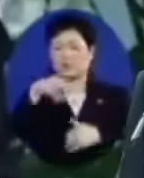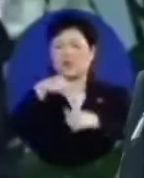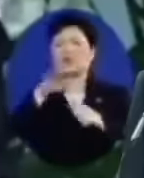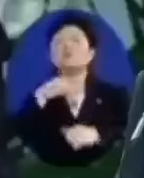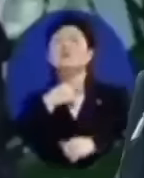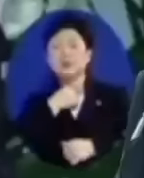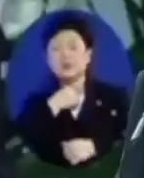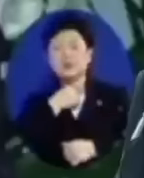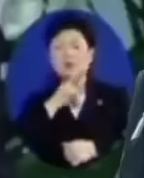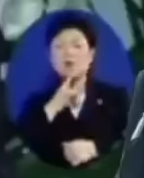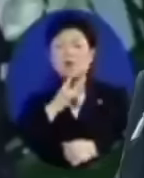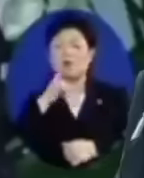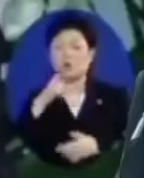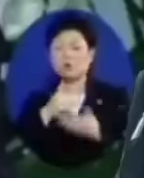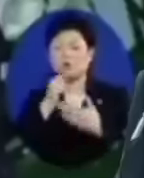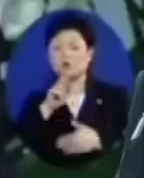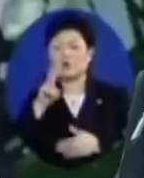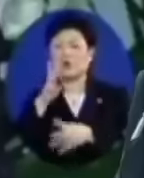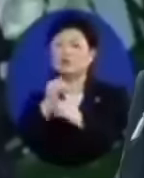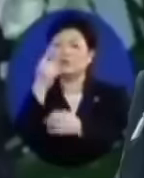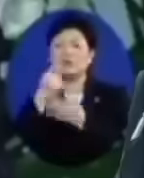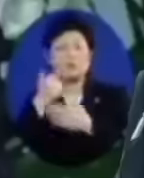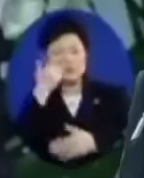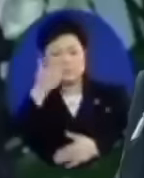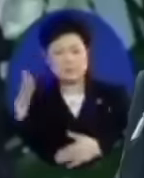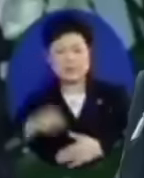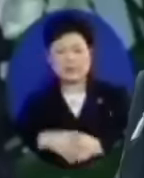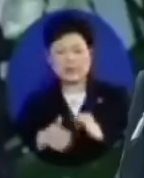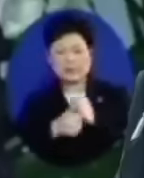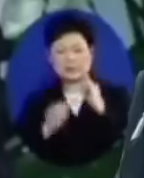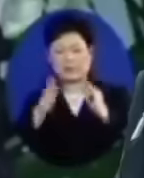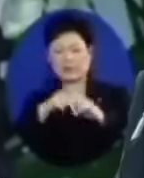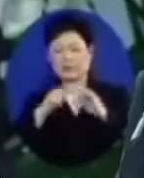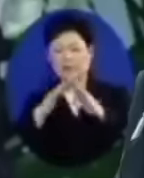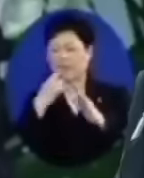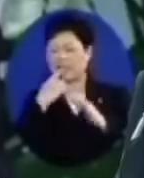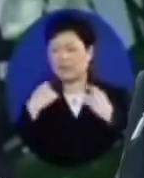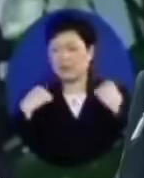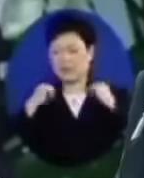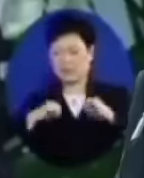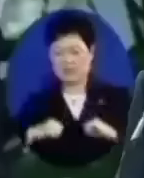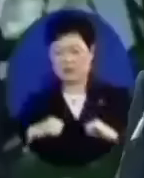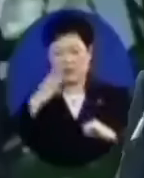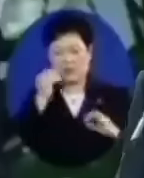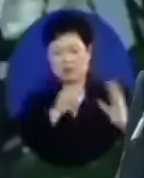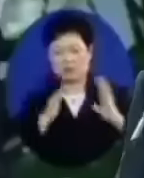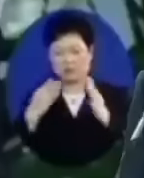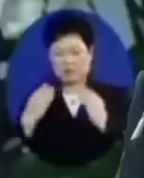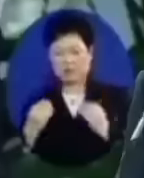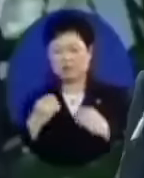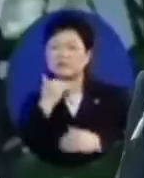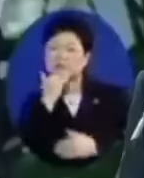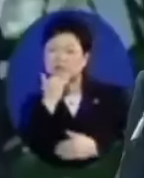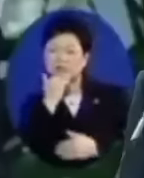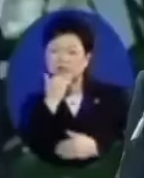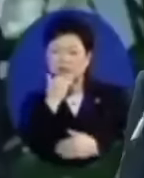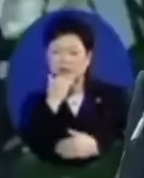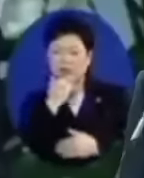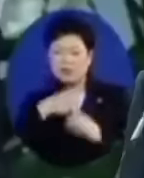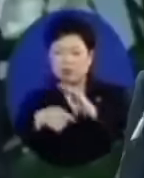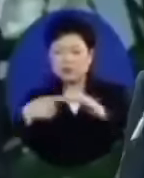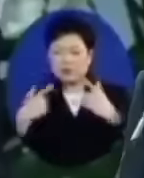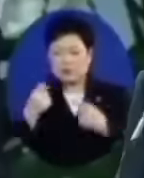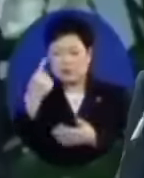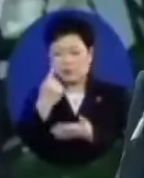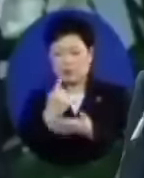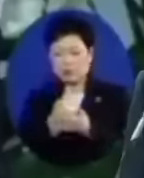싶어요. 오 주여 언제나 오시렵니까? 신부 대신 교회가 흰옷을 입고 기름 준비 다 해놓고 기다리오니 도적같이 오시마